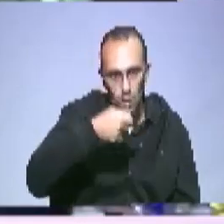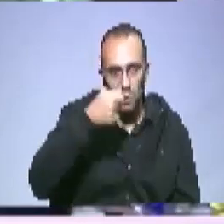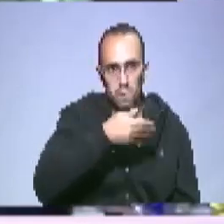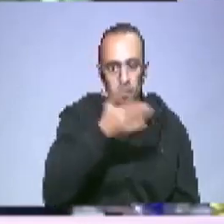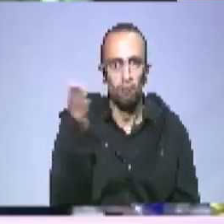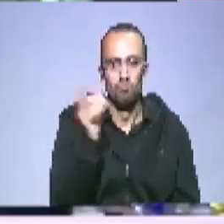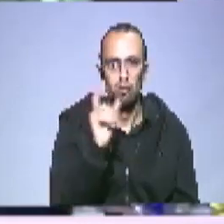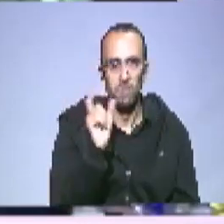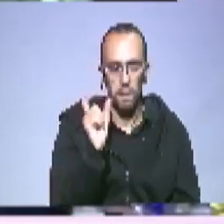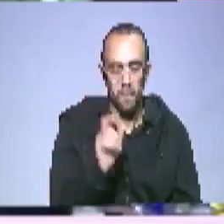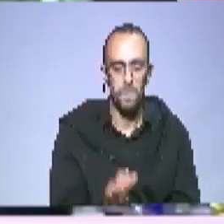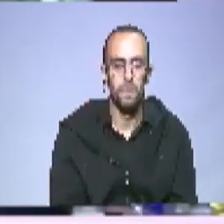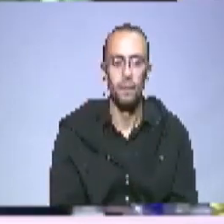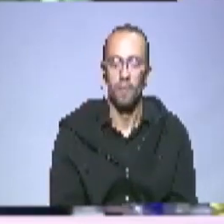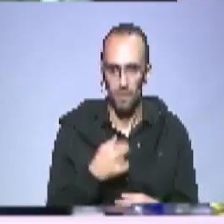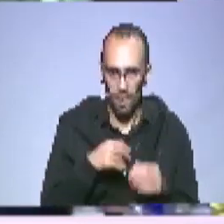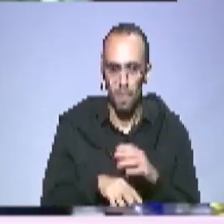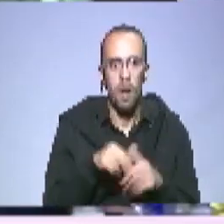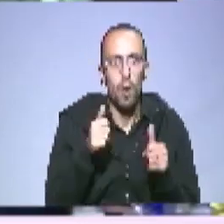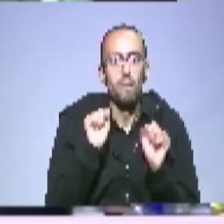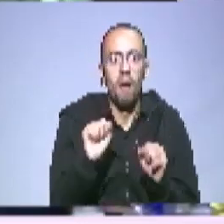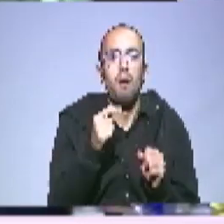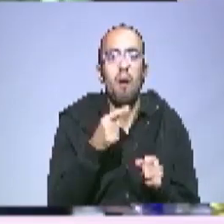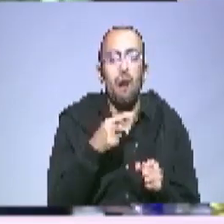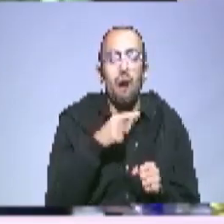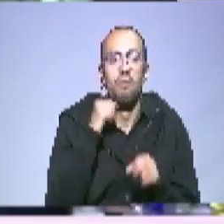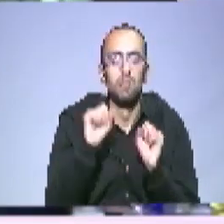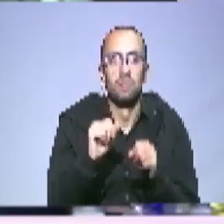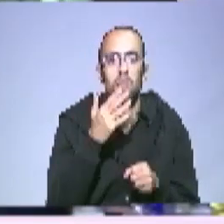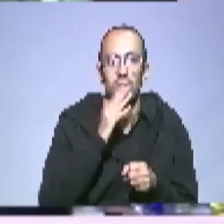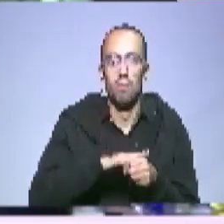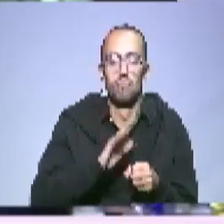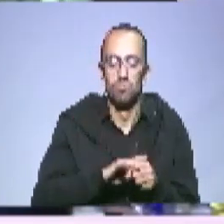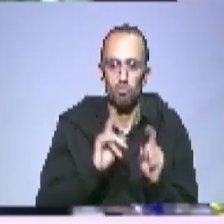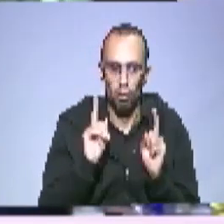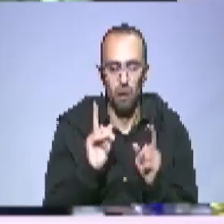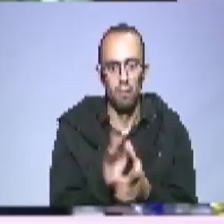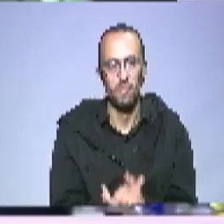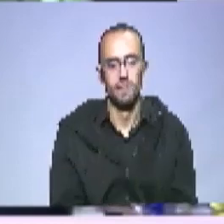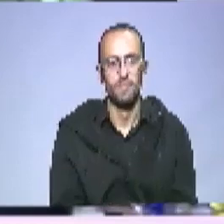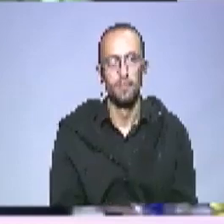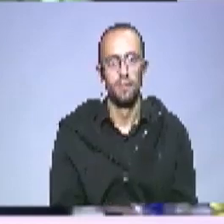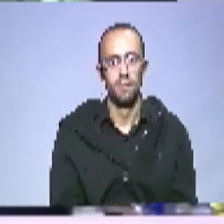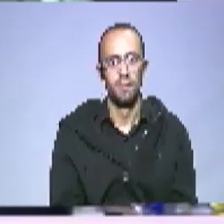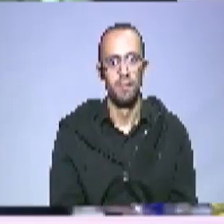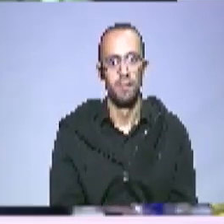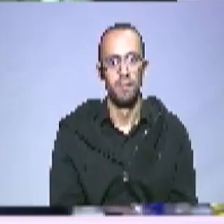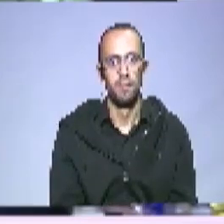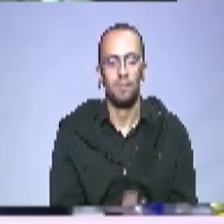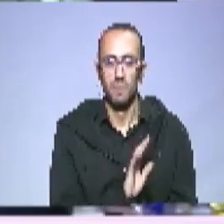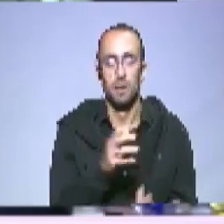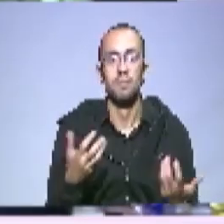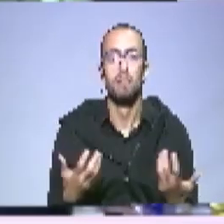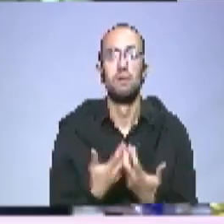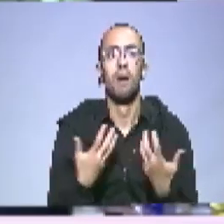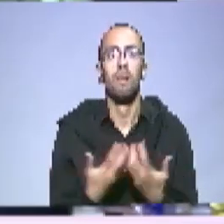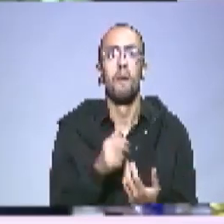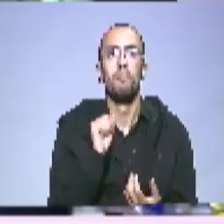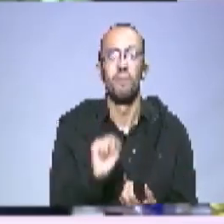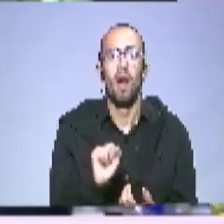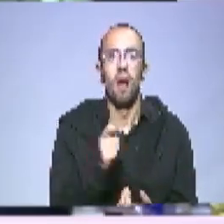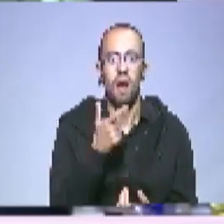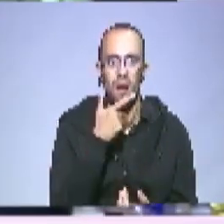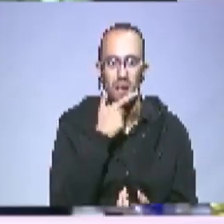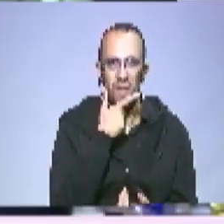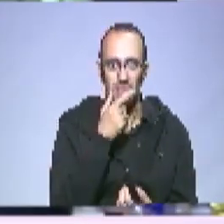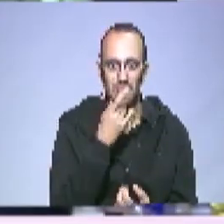كده حاجه جميله يعني. طيب نخش بعد كده نعمل الكولسلو بتاعنا